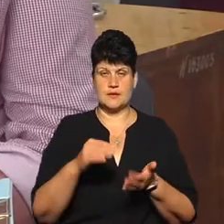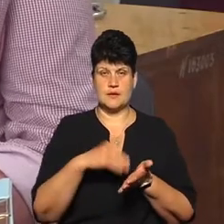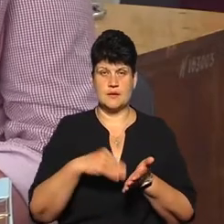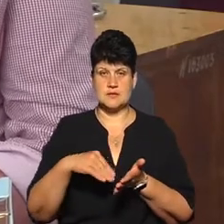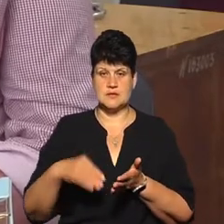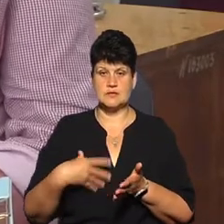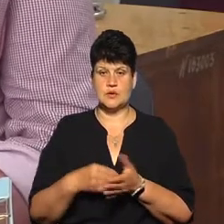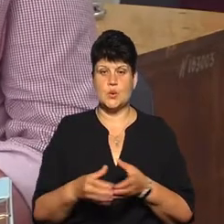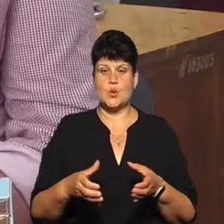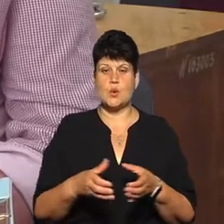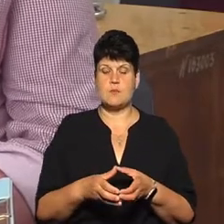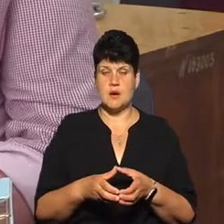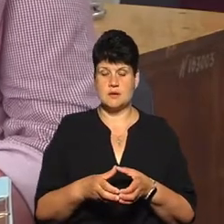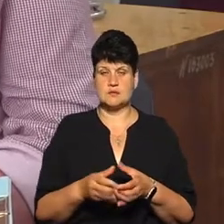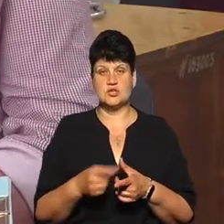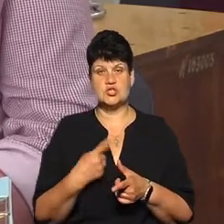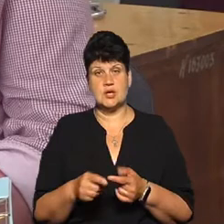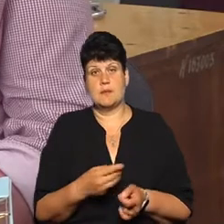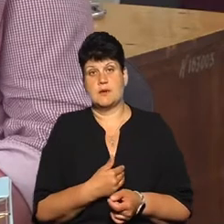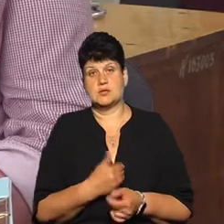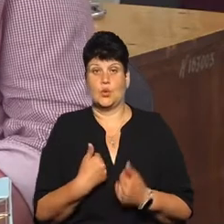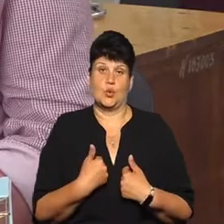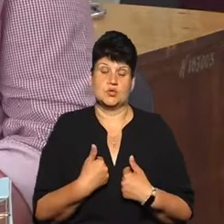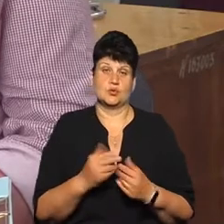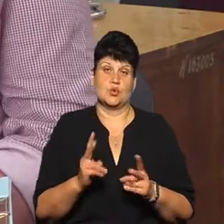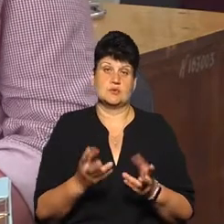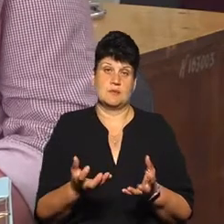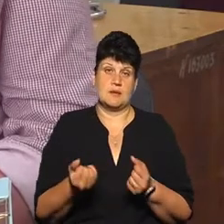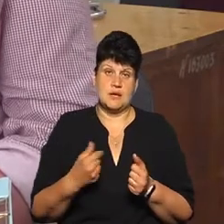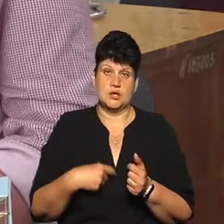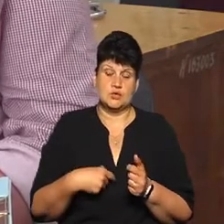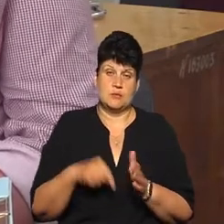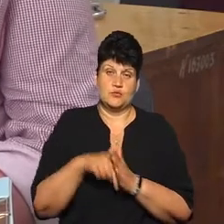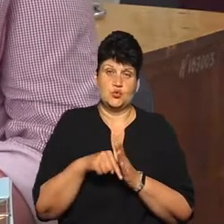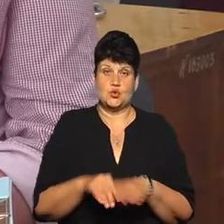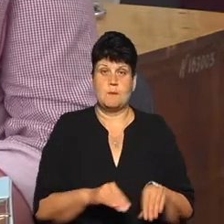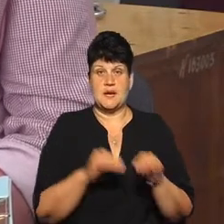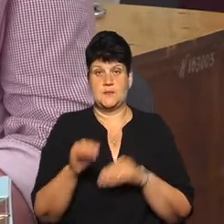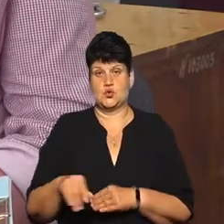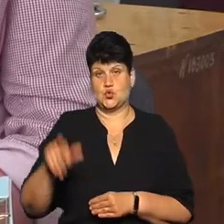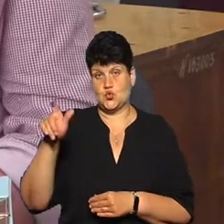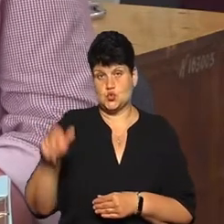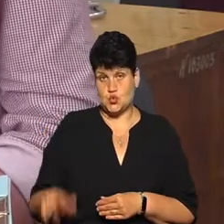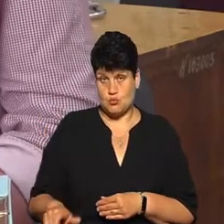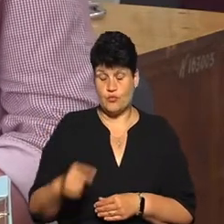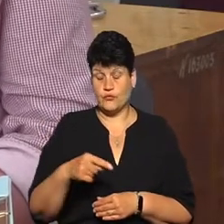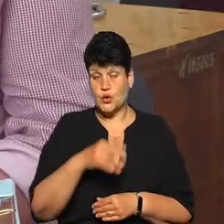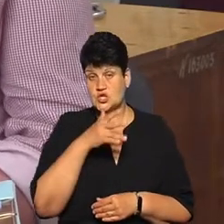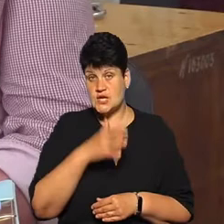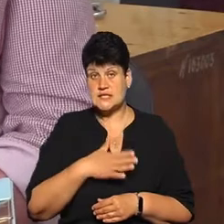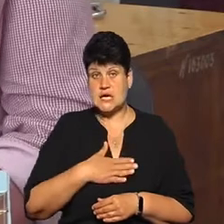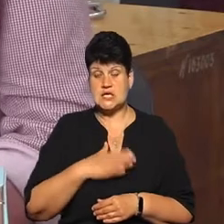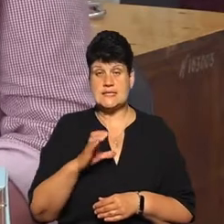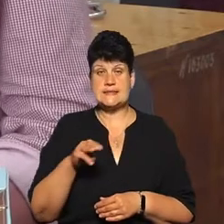своєї громади, чи бажав би хтось прийняти до себе внутрішньо переміщену особу. На той час наша